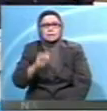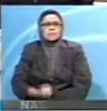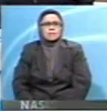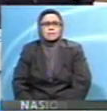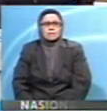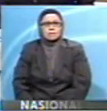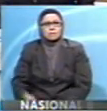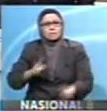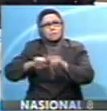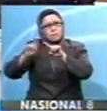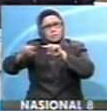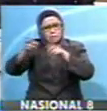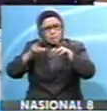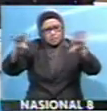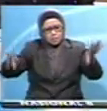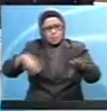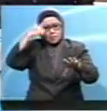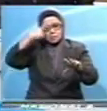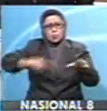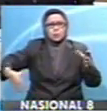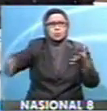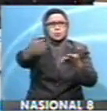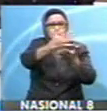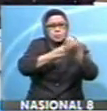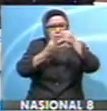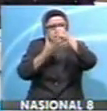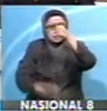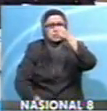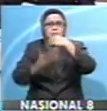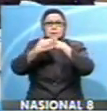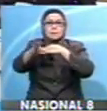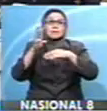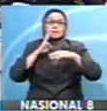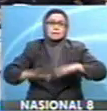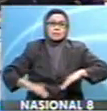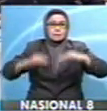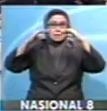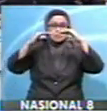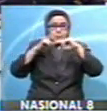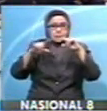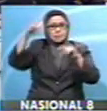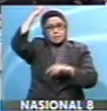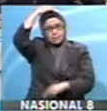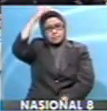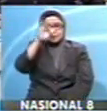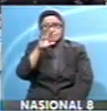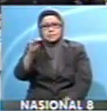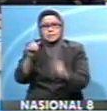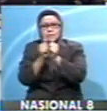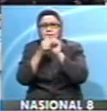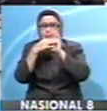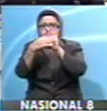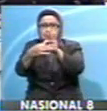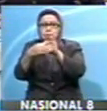dialisisagai usah terus dijal utip dana pasca banjir di pedalaman Pahang Selangor FM dengan kerjasama F dan